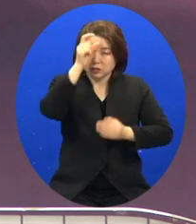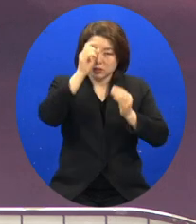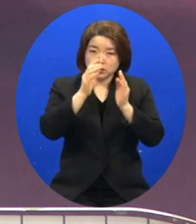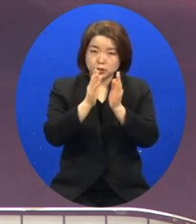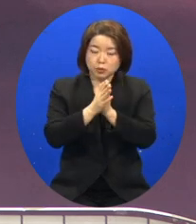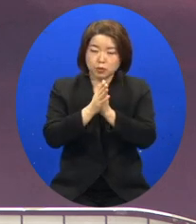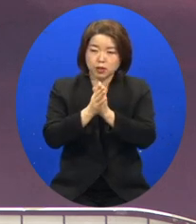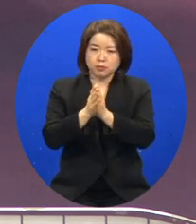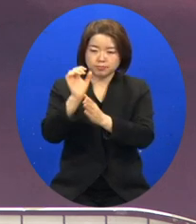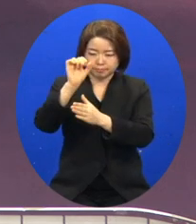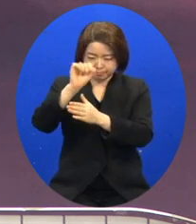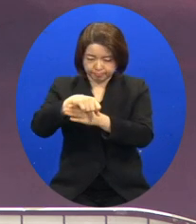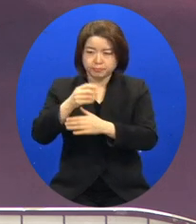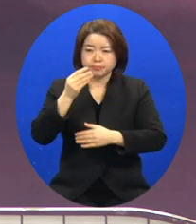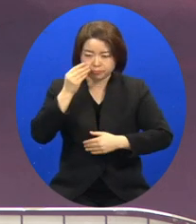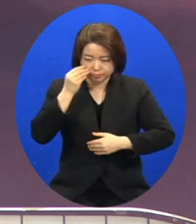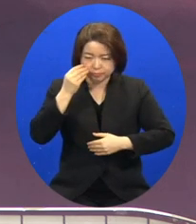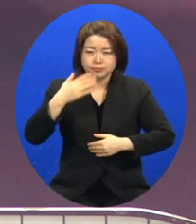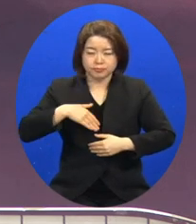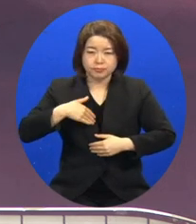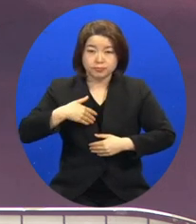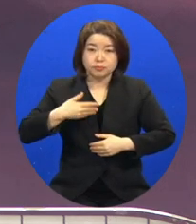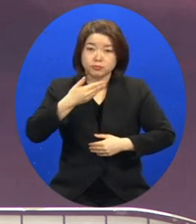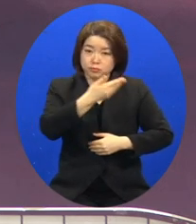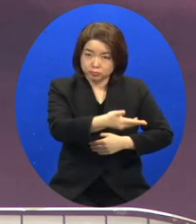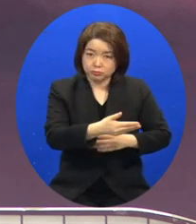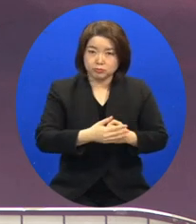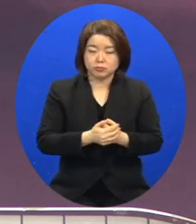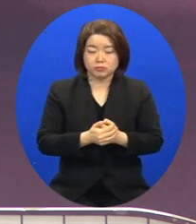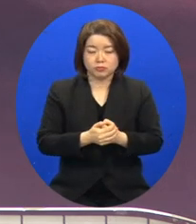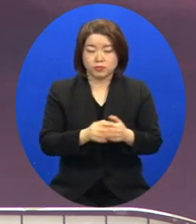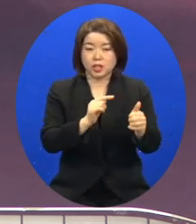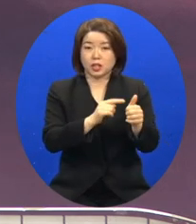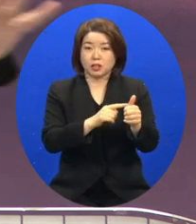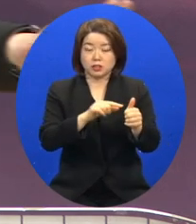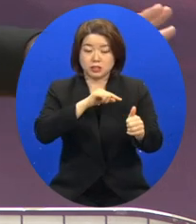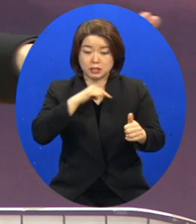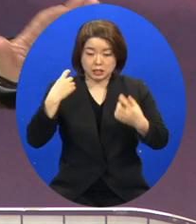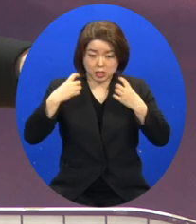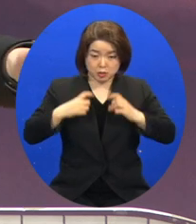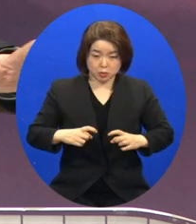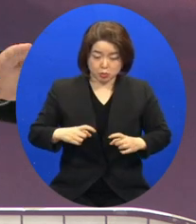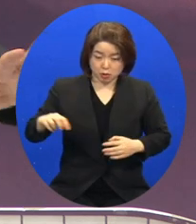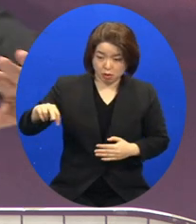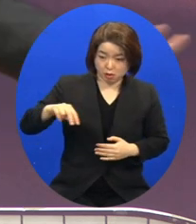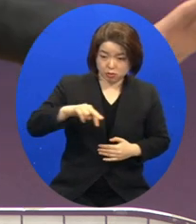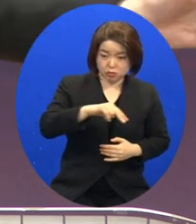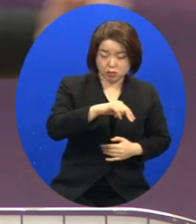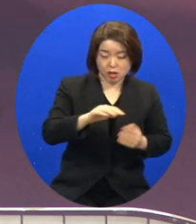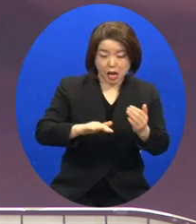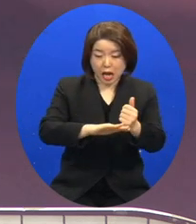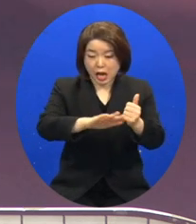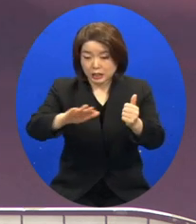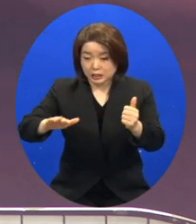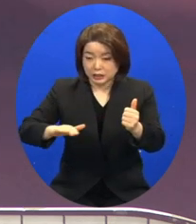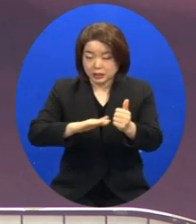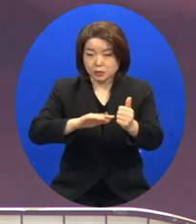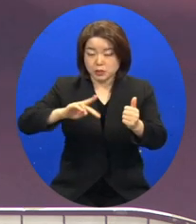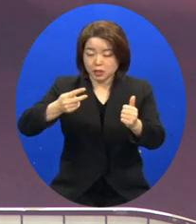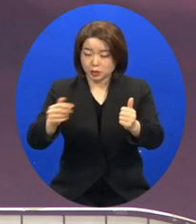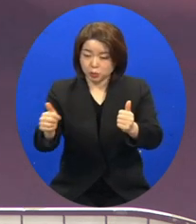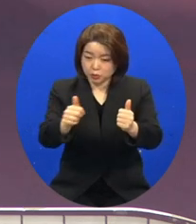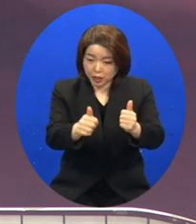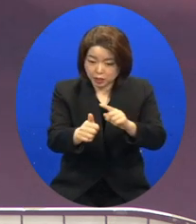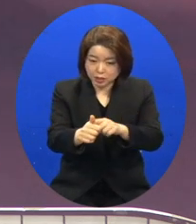용납이 됐 그다음부턴 얹어 수도사가 지나가는 길에 그 그림자가 다 않는 사람들은 다 고침 받았어